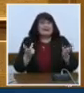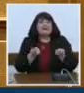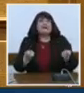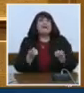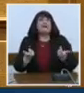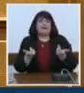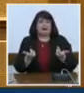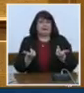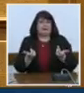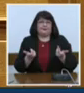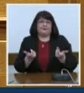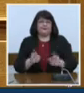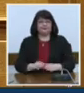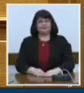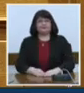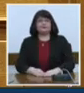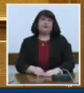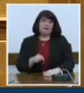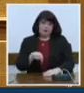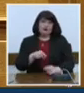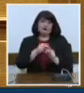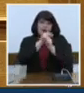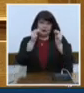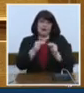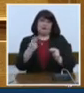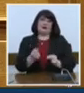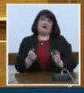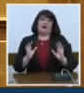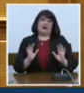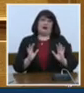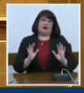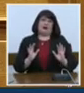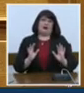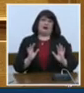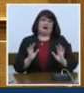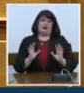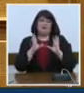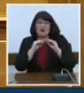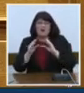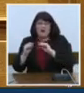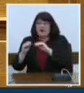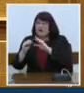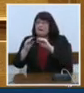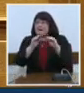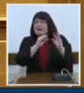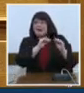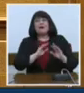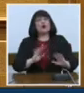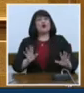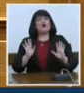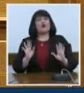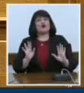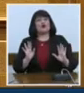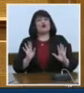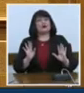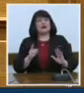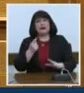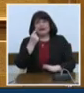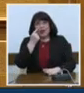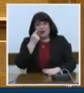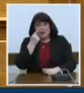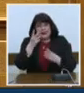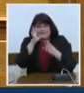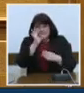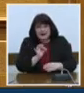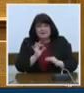ώστε να αποβαίνει και αποτελεσματικό. Να μην χάνεται στις φήμες, ώστε να μην ακυρώνεται. Και κυρίως